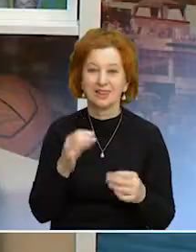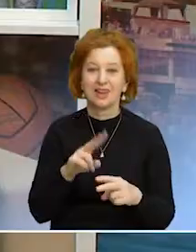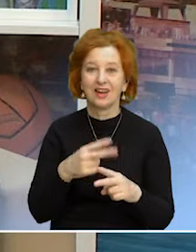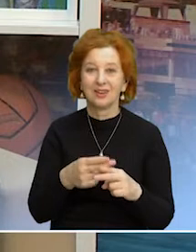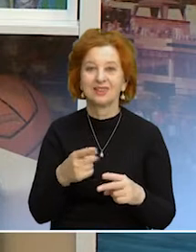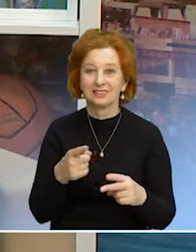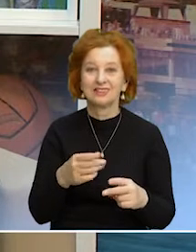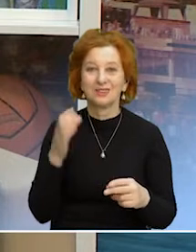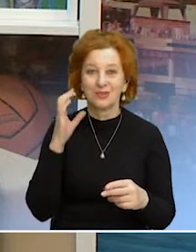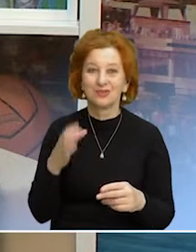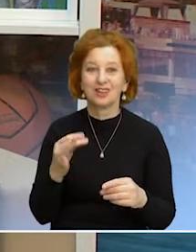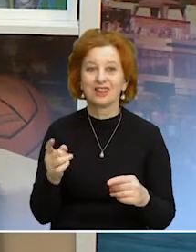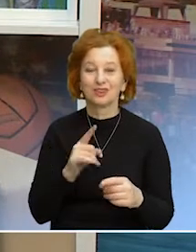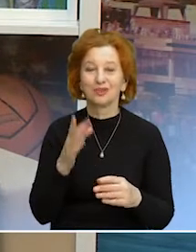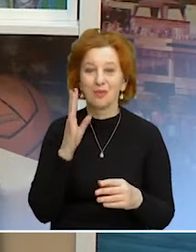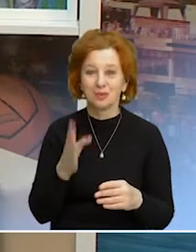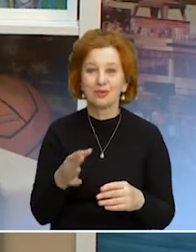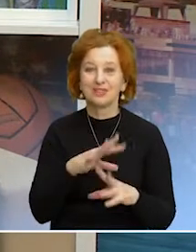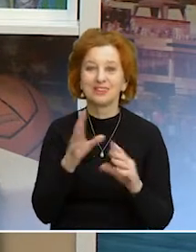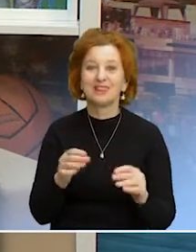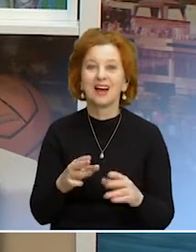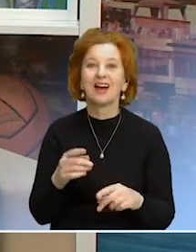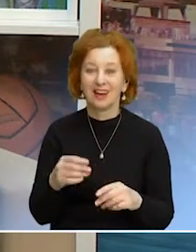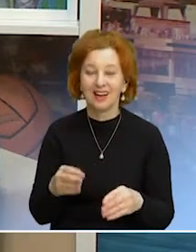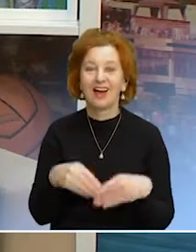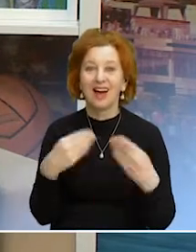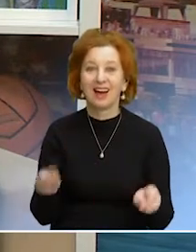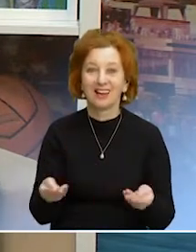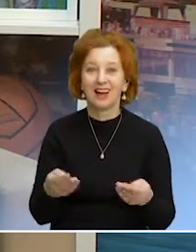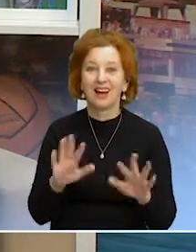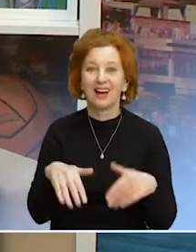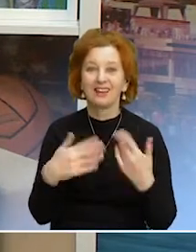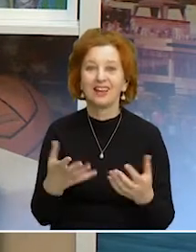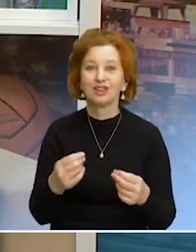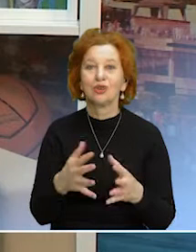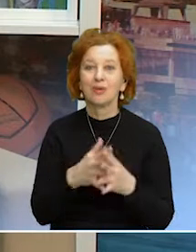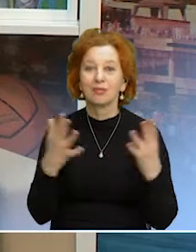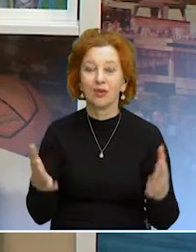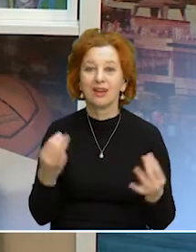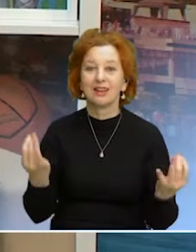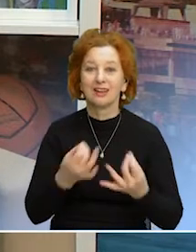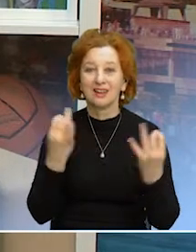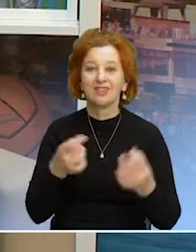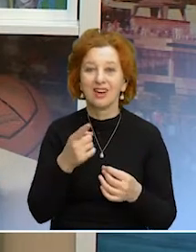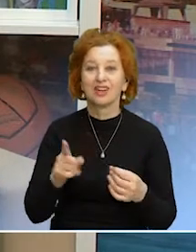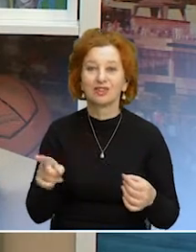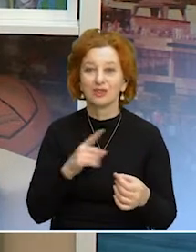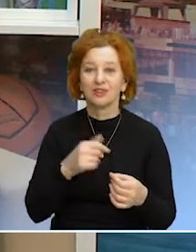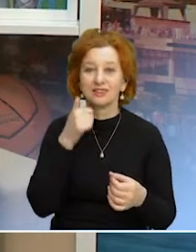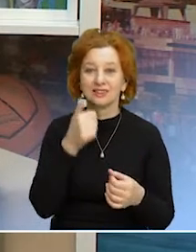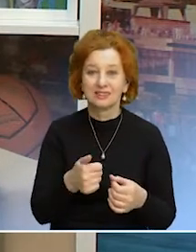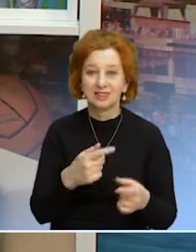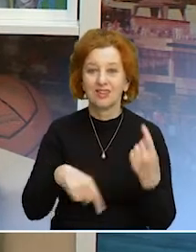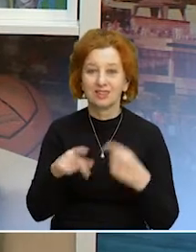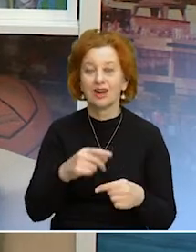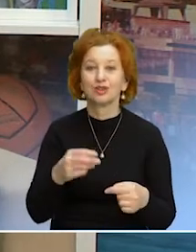сейчас все сказали, тю, хотели послушать, теперь все, все карты раскрыты. Друзья, разумеется, не все, разумеется, еще огромное количество интересного вас ждет